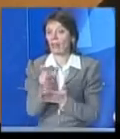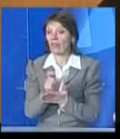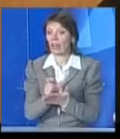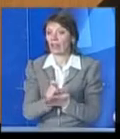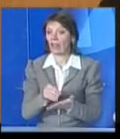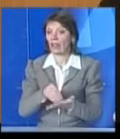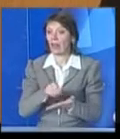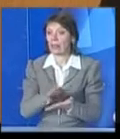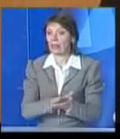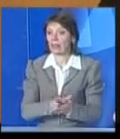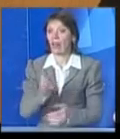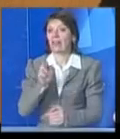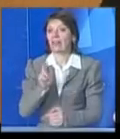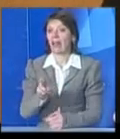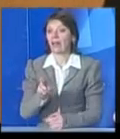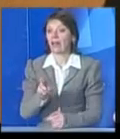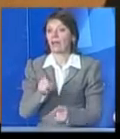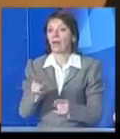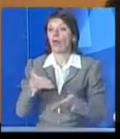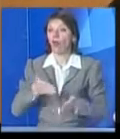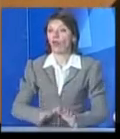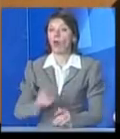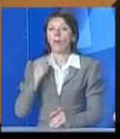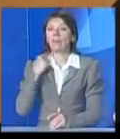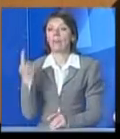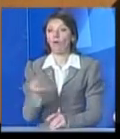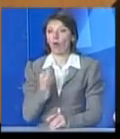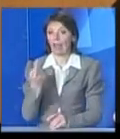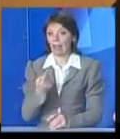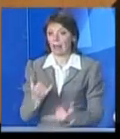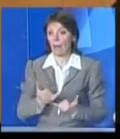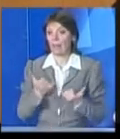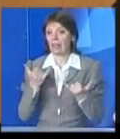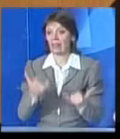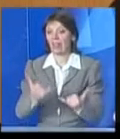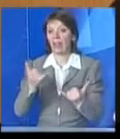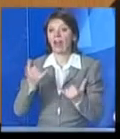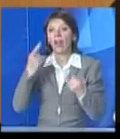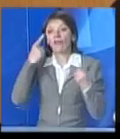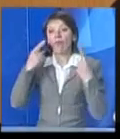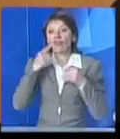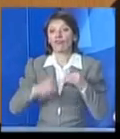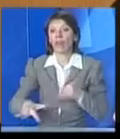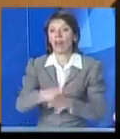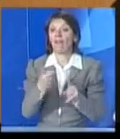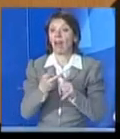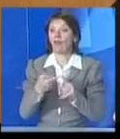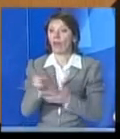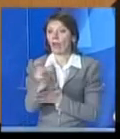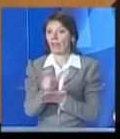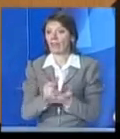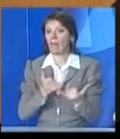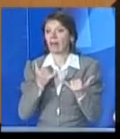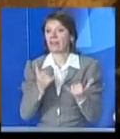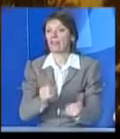свій край, бо я сам родом з Волині. Я можу прочитати вірш «Отче край», а другий вірш я вже присвятив